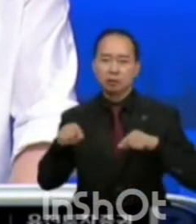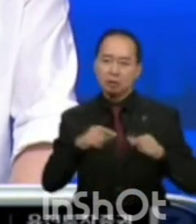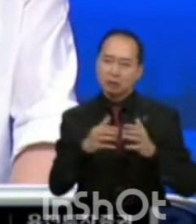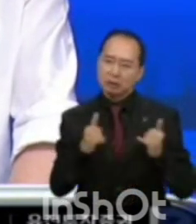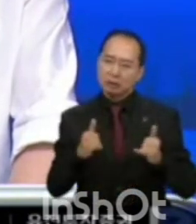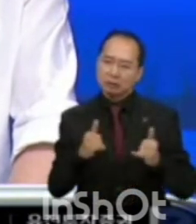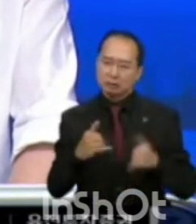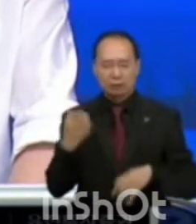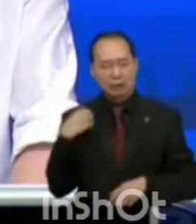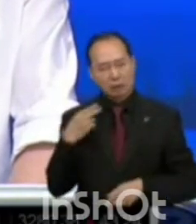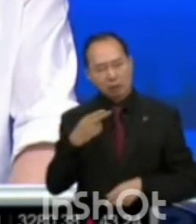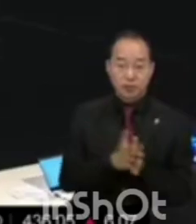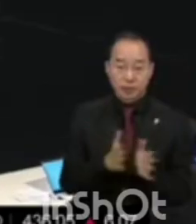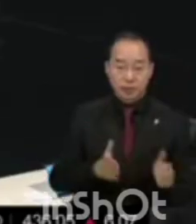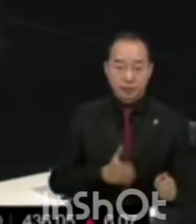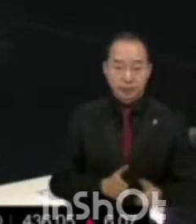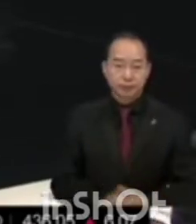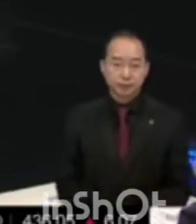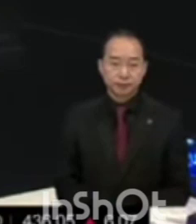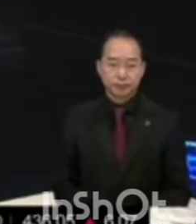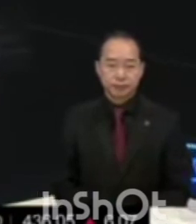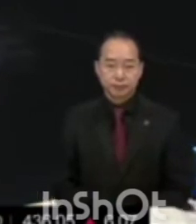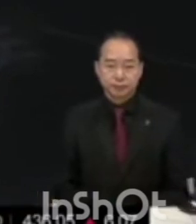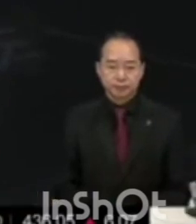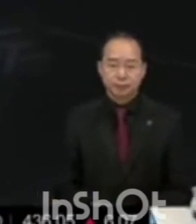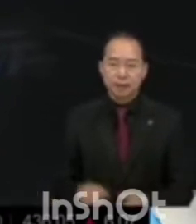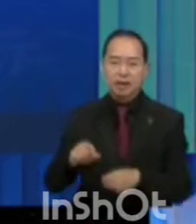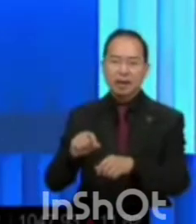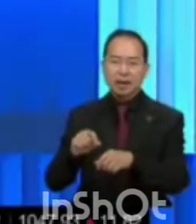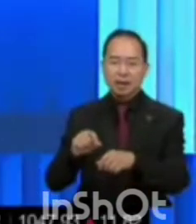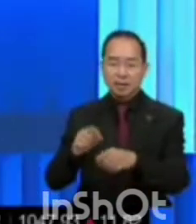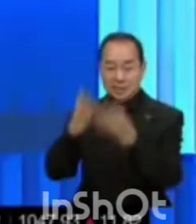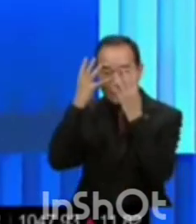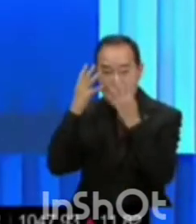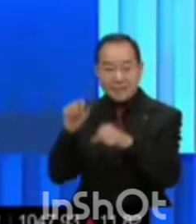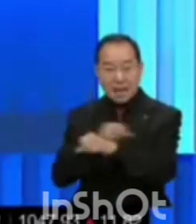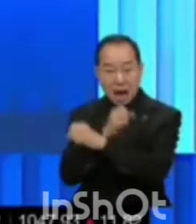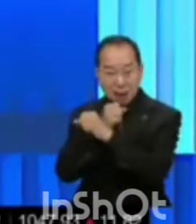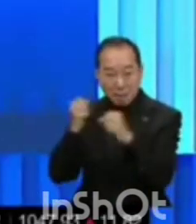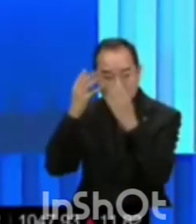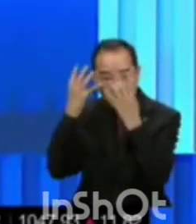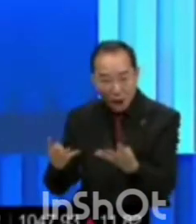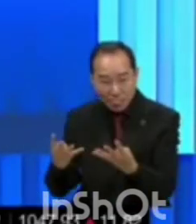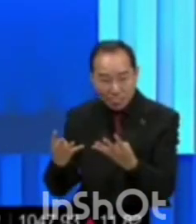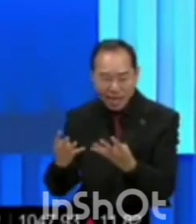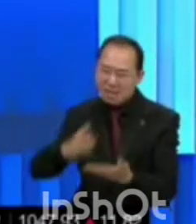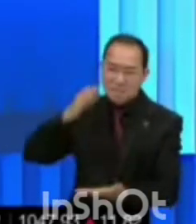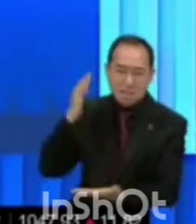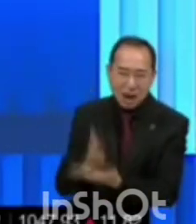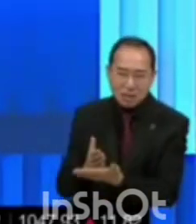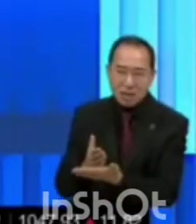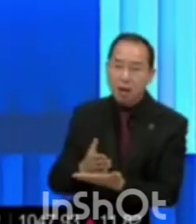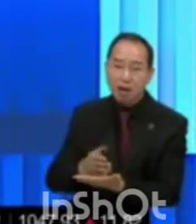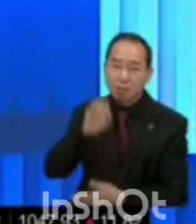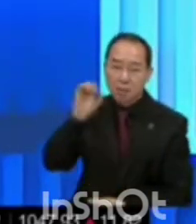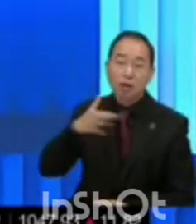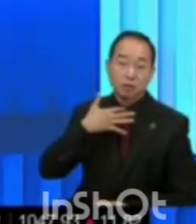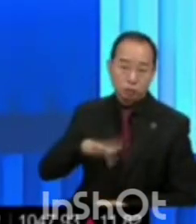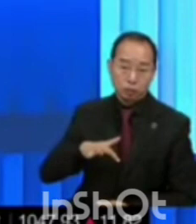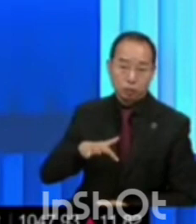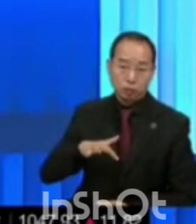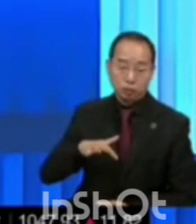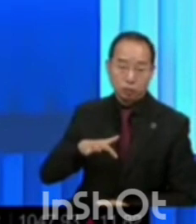정치인으로서는 무책임한 태도다. 이 말씀 드리고 싶습니다. 네, 사면에 대해서 금지하자는 얘기는 해본 적이 없습니다. 사면을 일정한